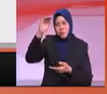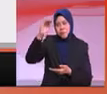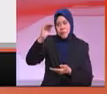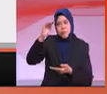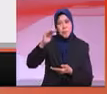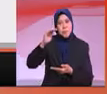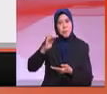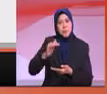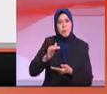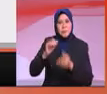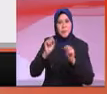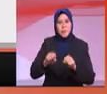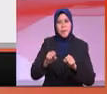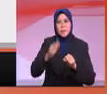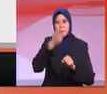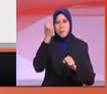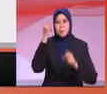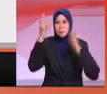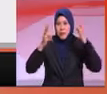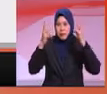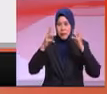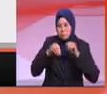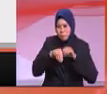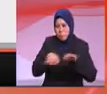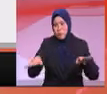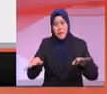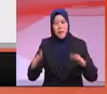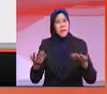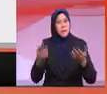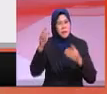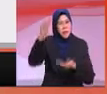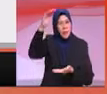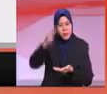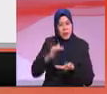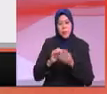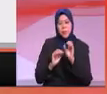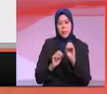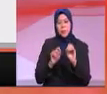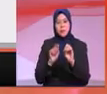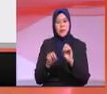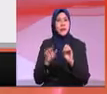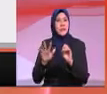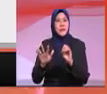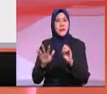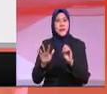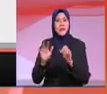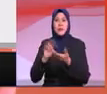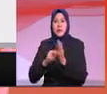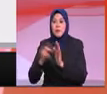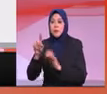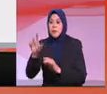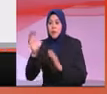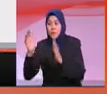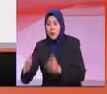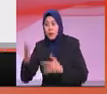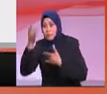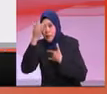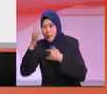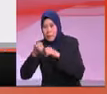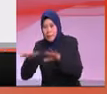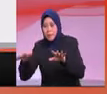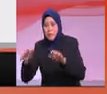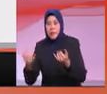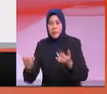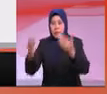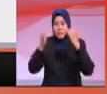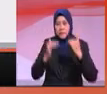menurunkan kebolehjangkitan kepada 0.5. Jadi kalau 0.5, setiap 100 orang yang dijangkiti, kitaran